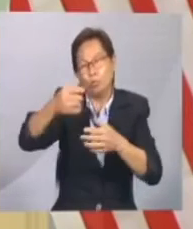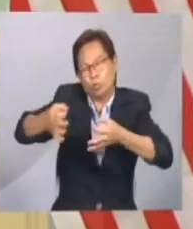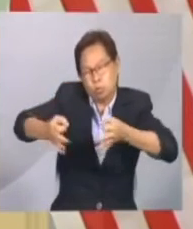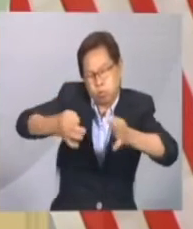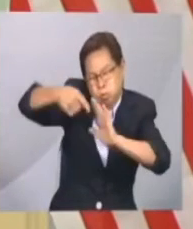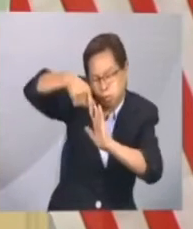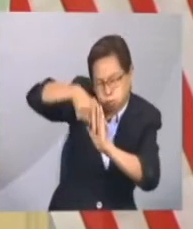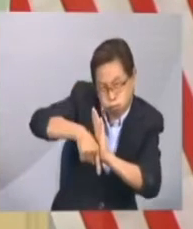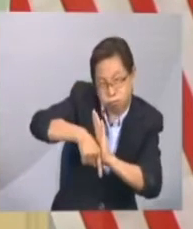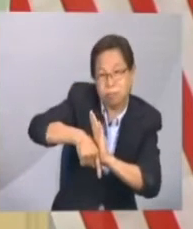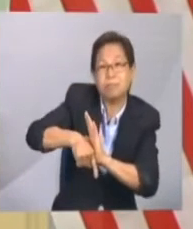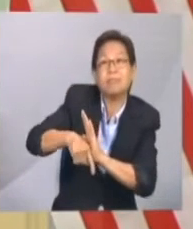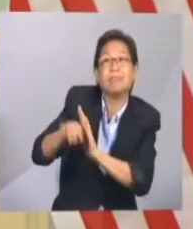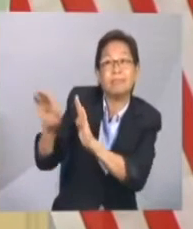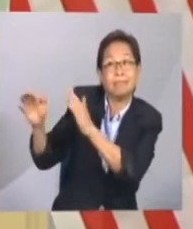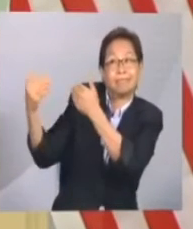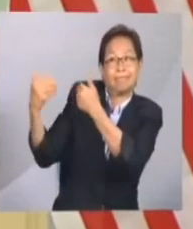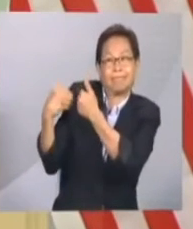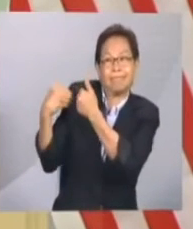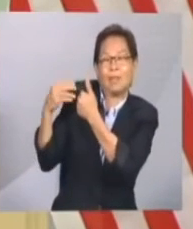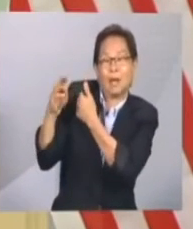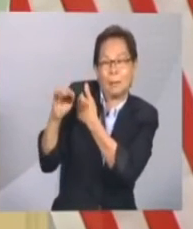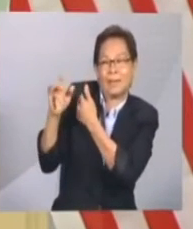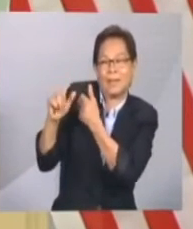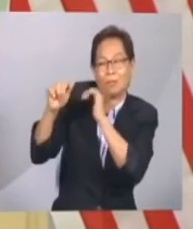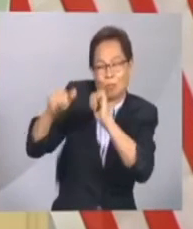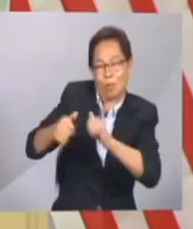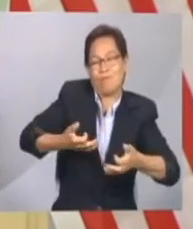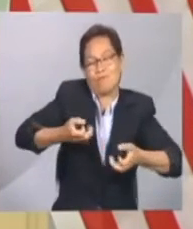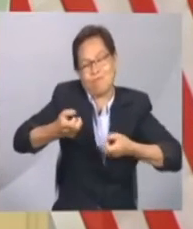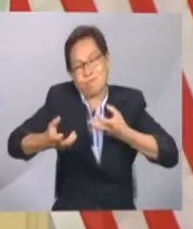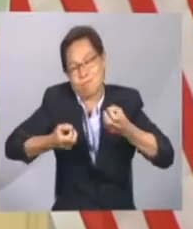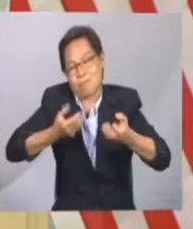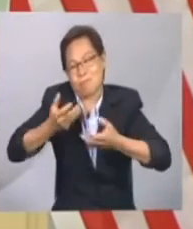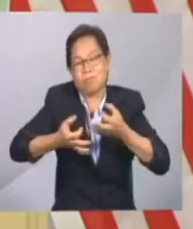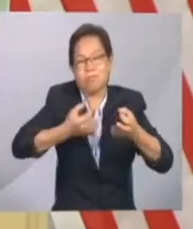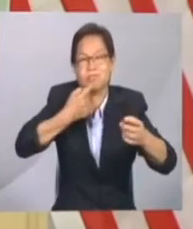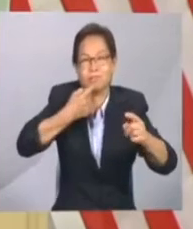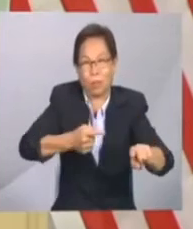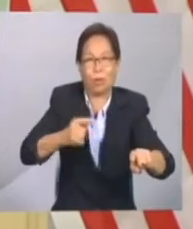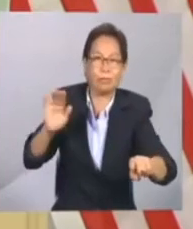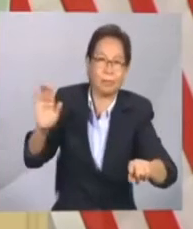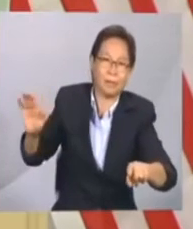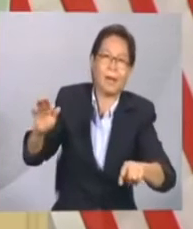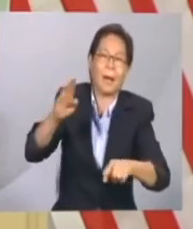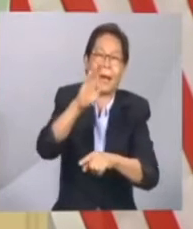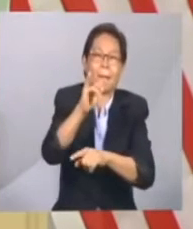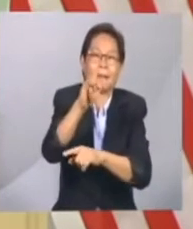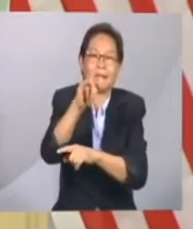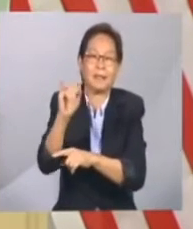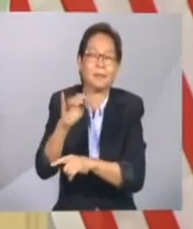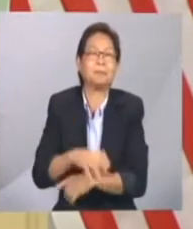yang lebih, mungkin MITI boleh menjawab je. Ya.